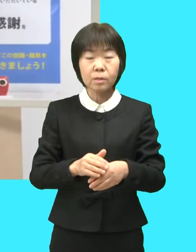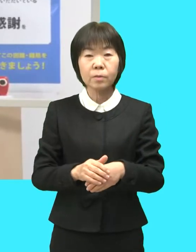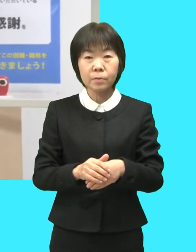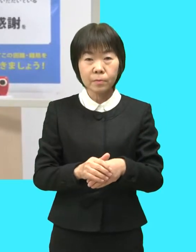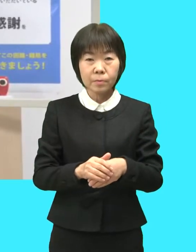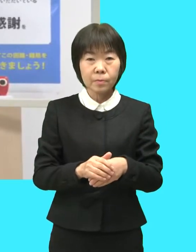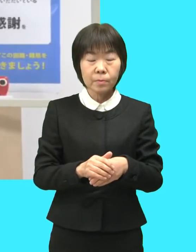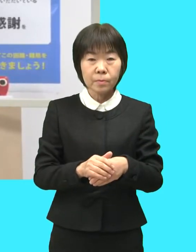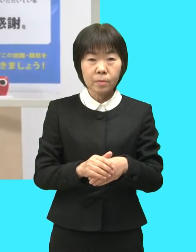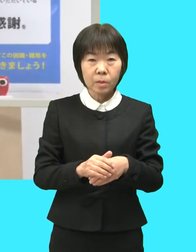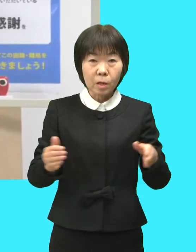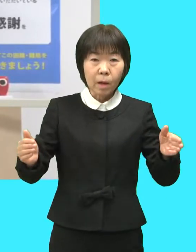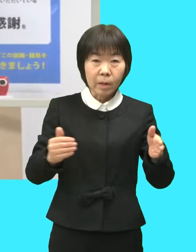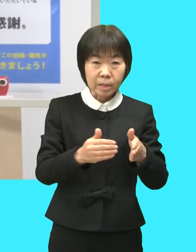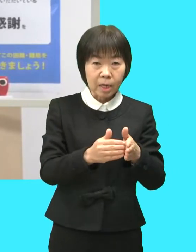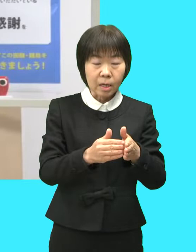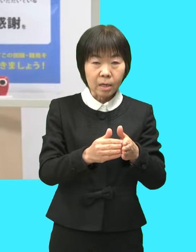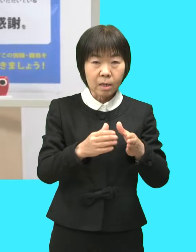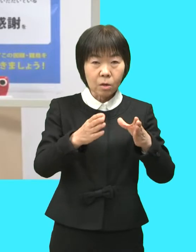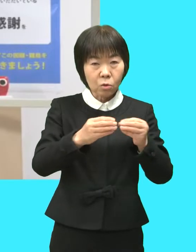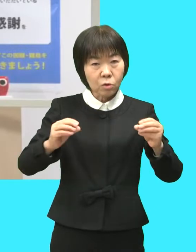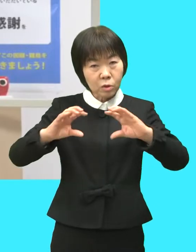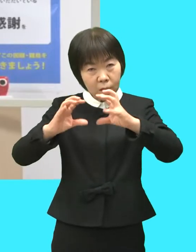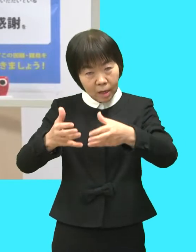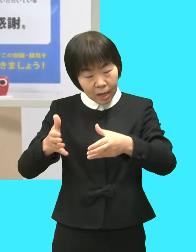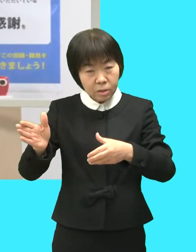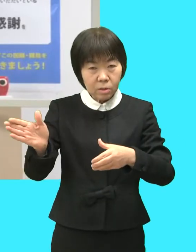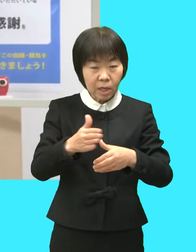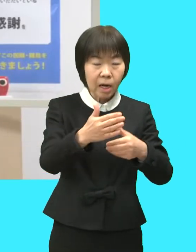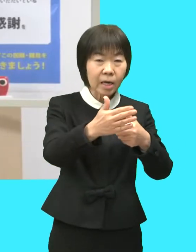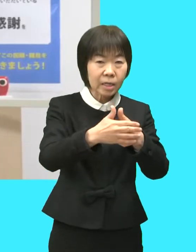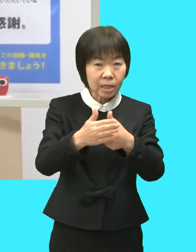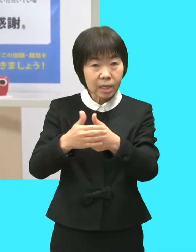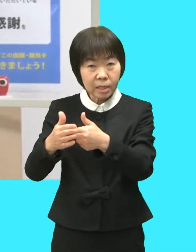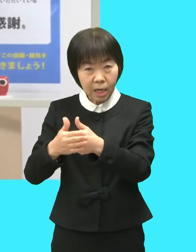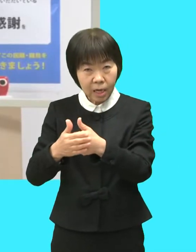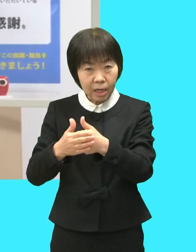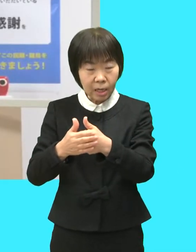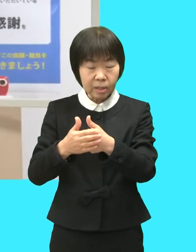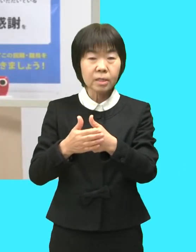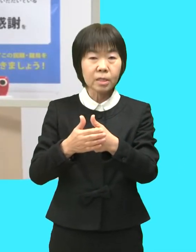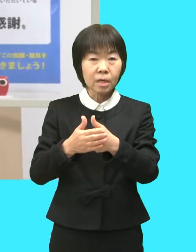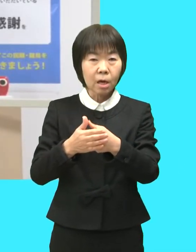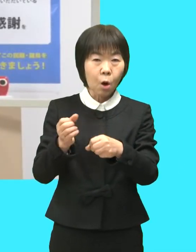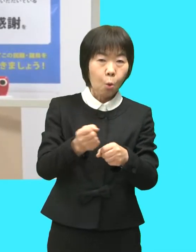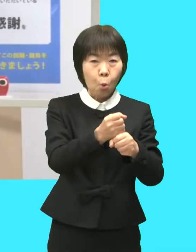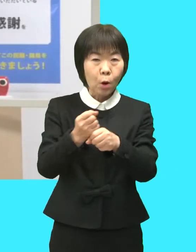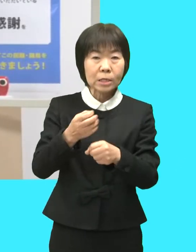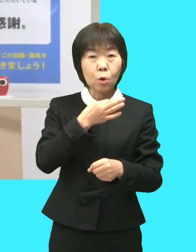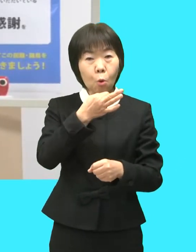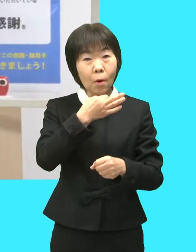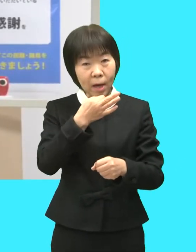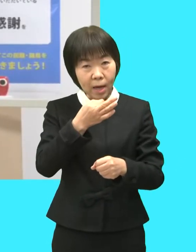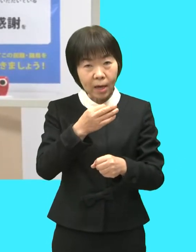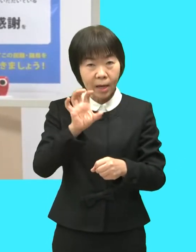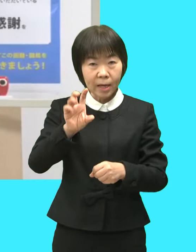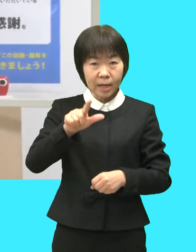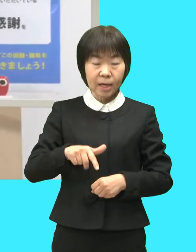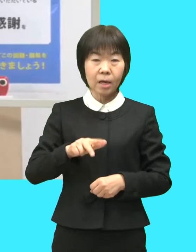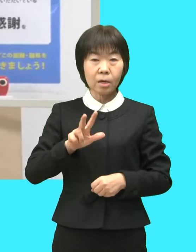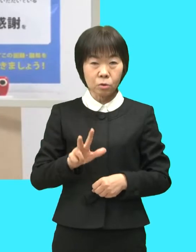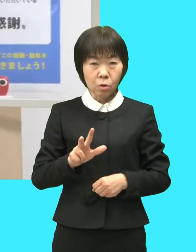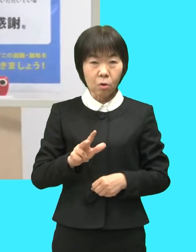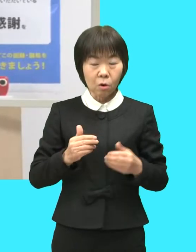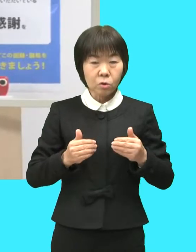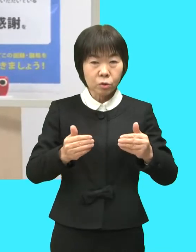。これまで国内外からいただいた多くのご支援、応援の声、エールを